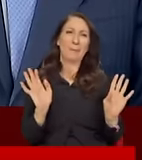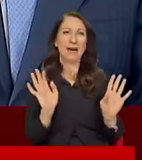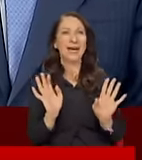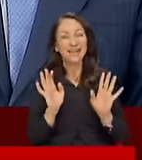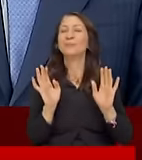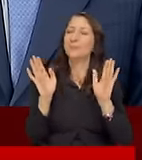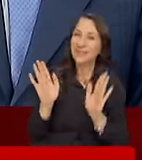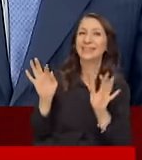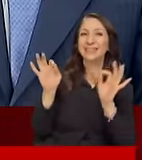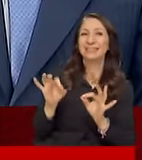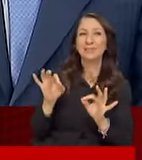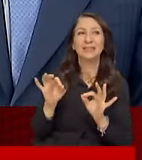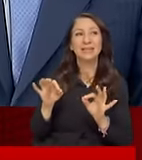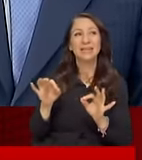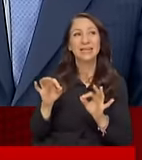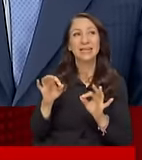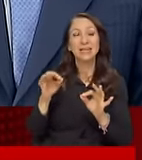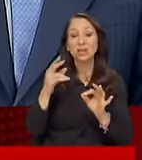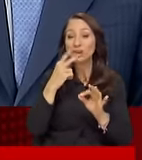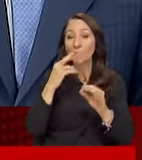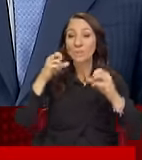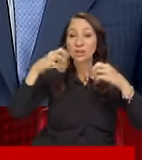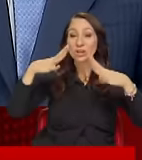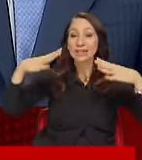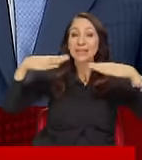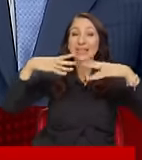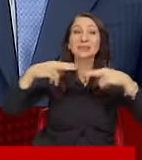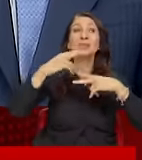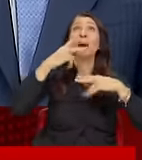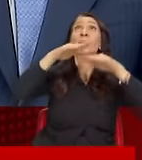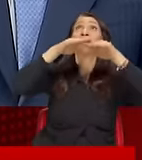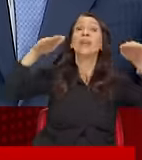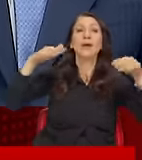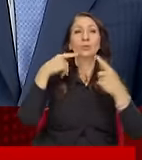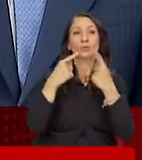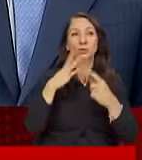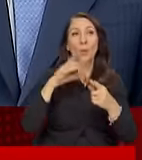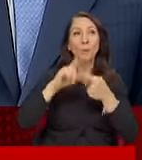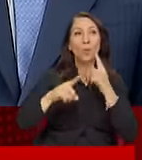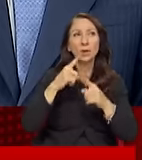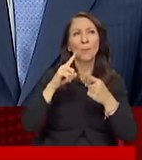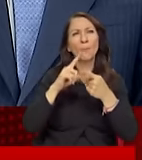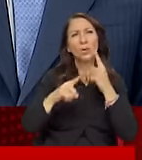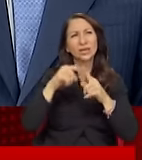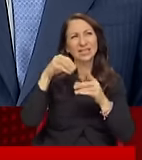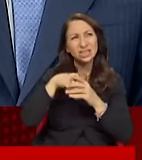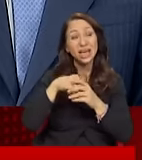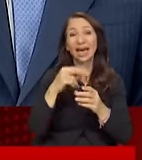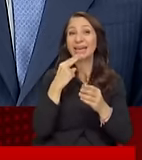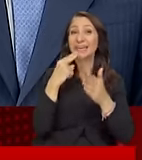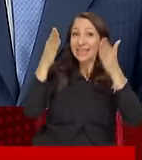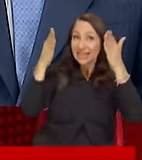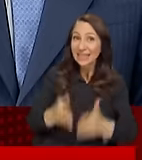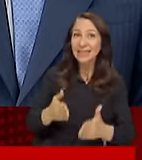zaman. Şimdi efendim cam ışığı kesemez. Burada bir cam tavandan da söz etmek istiyoruz. Yani siyasette